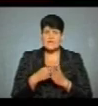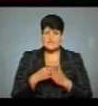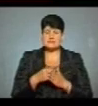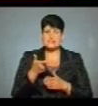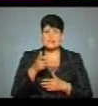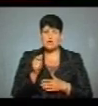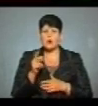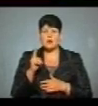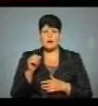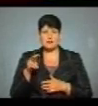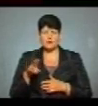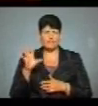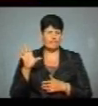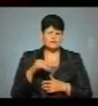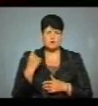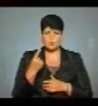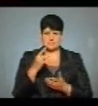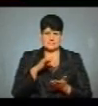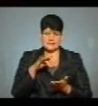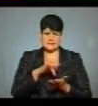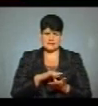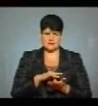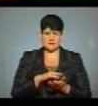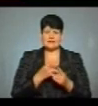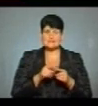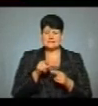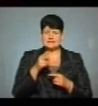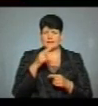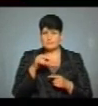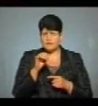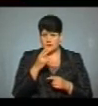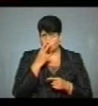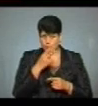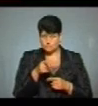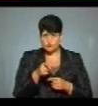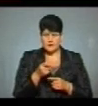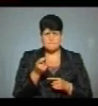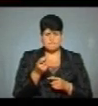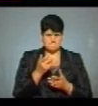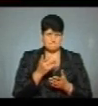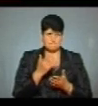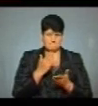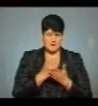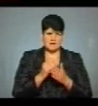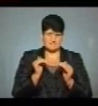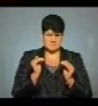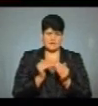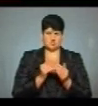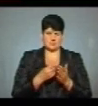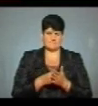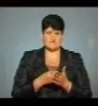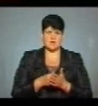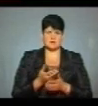у всіх обласних центрах. Тобто ці дані нам показують про те, що ми і так мали би знизити вартість.